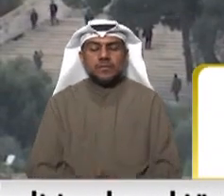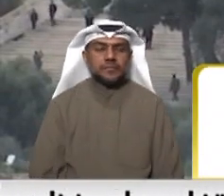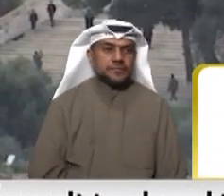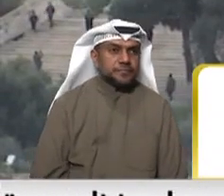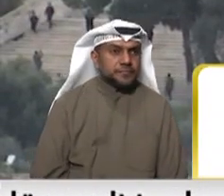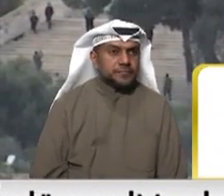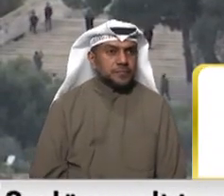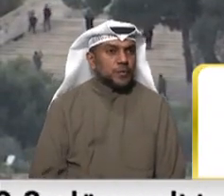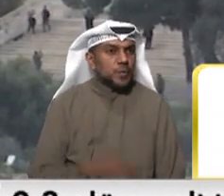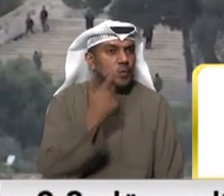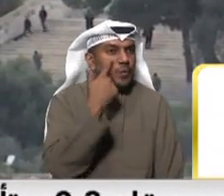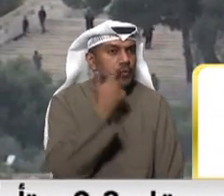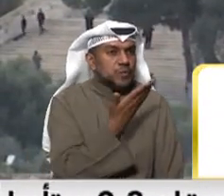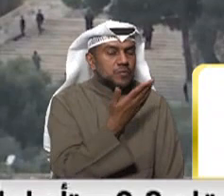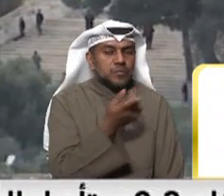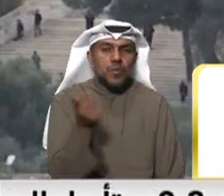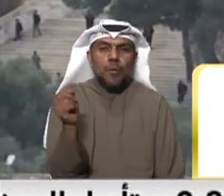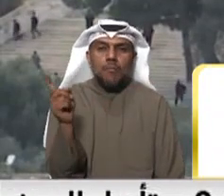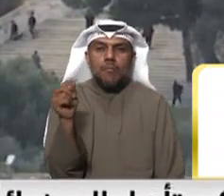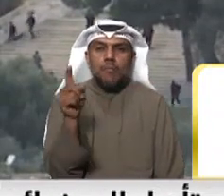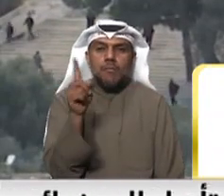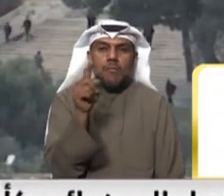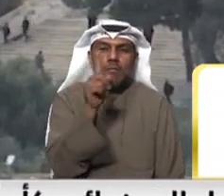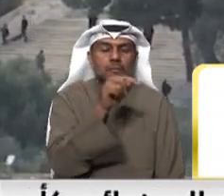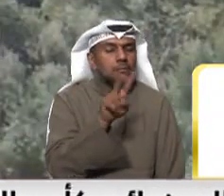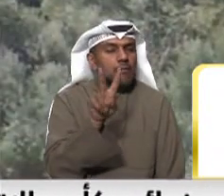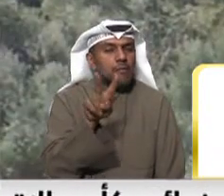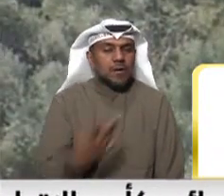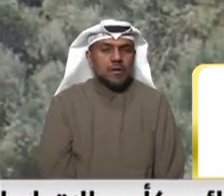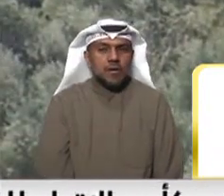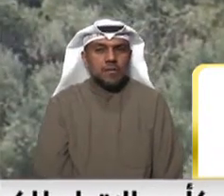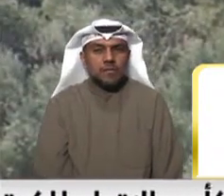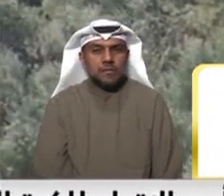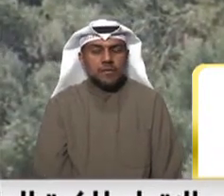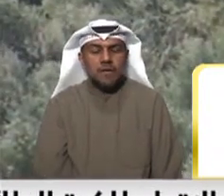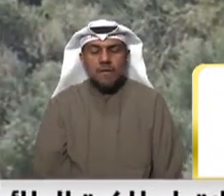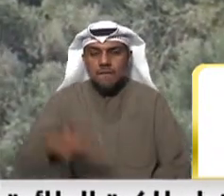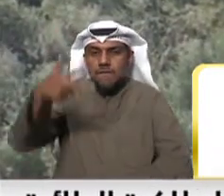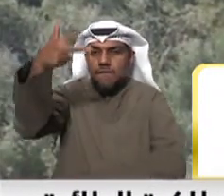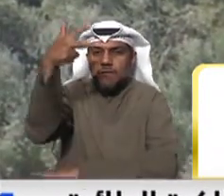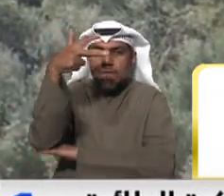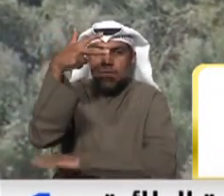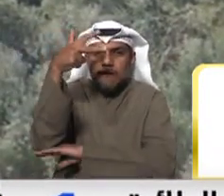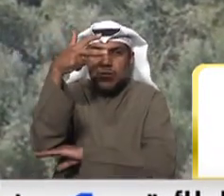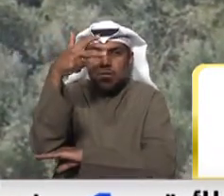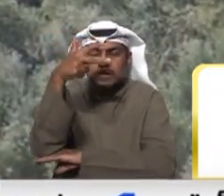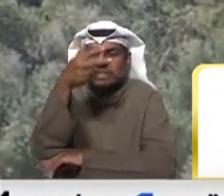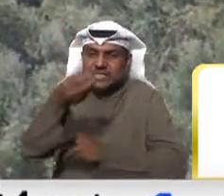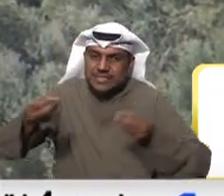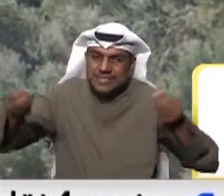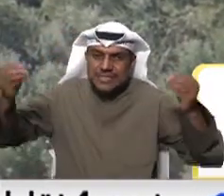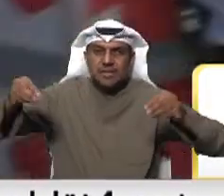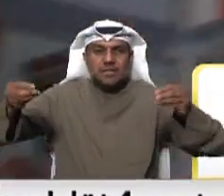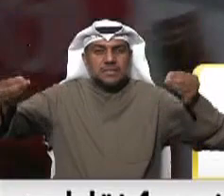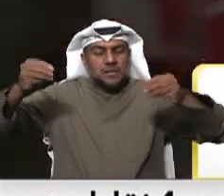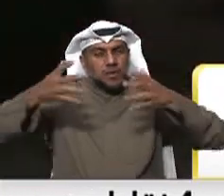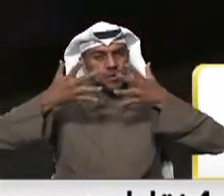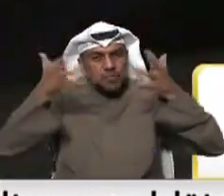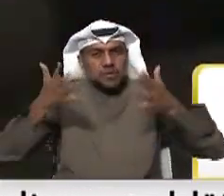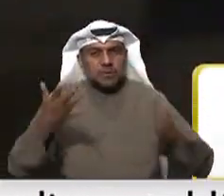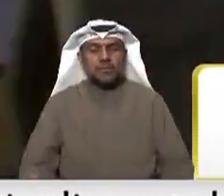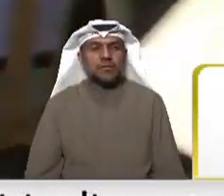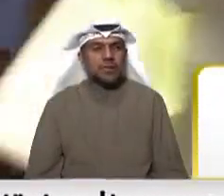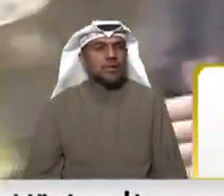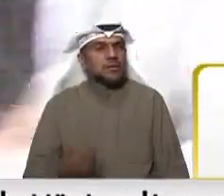في كل يوم أصبحت مهنة المستوطنين في مدينة القدس المحتلة تنفيذ أكبر قدر ممكن من اقتحامات